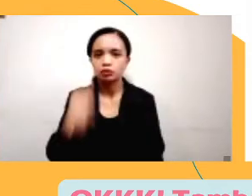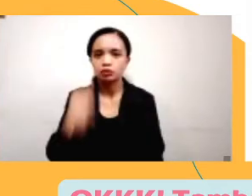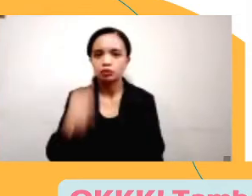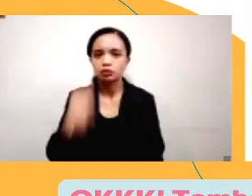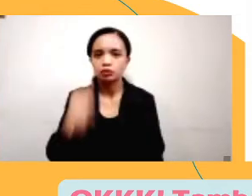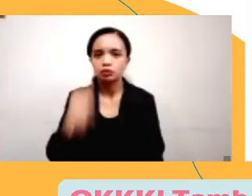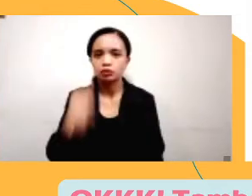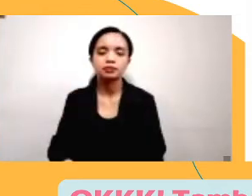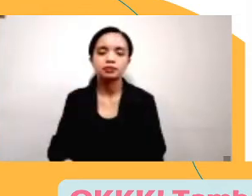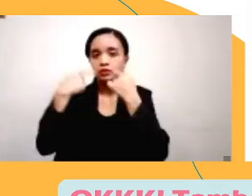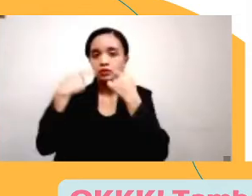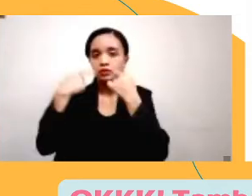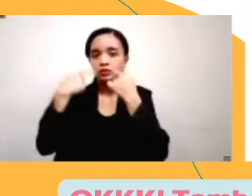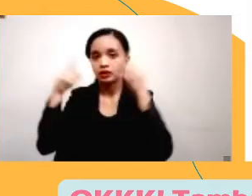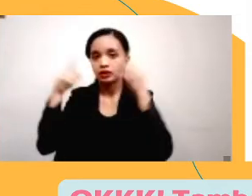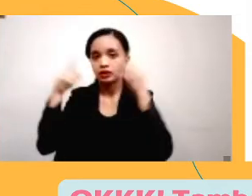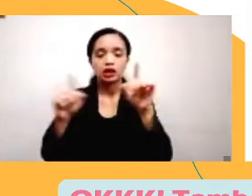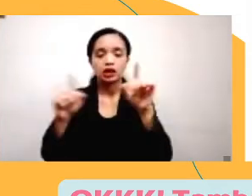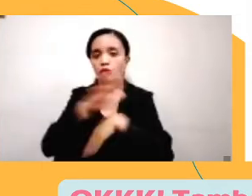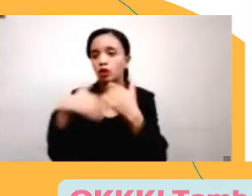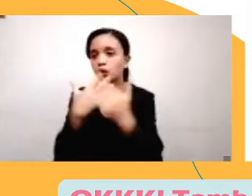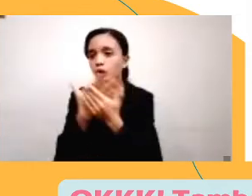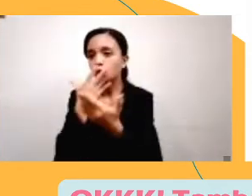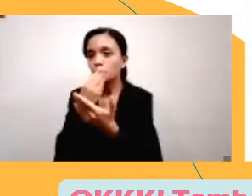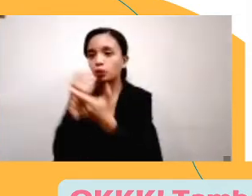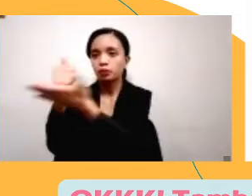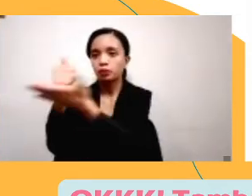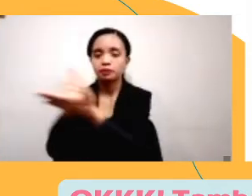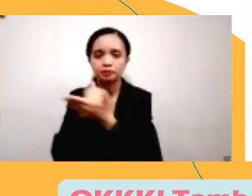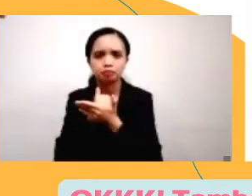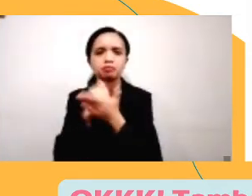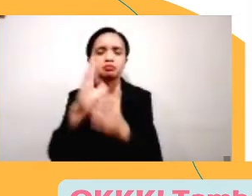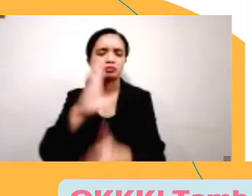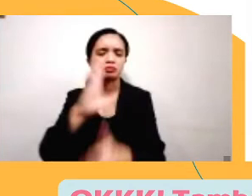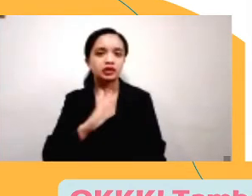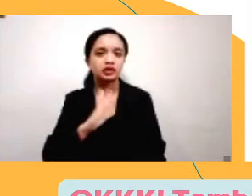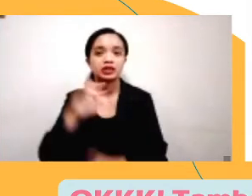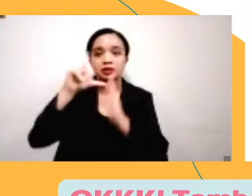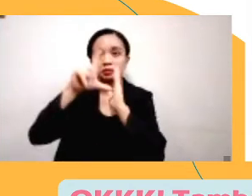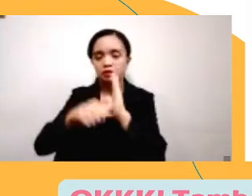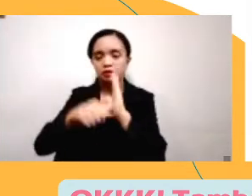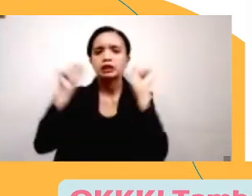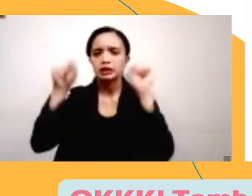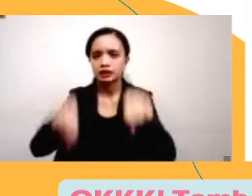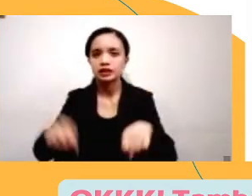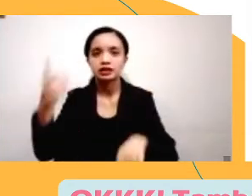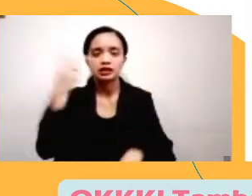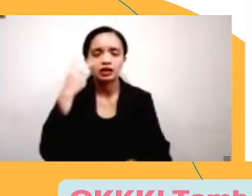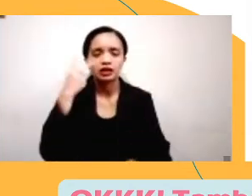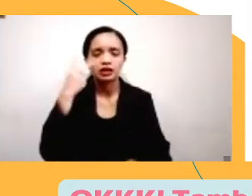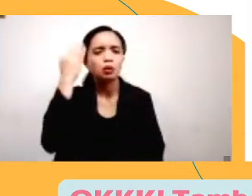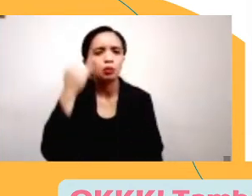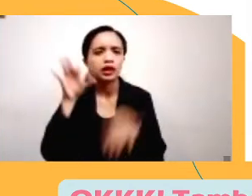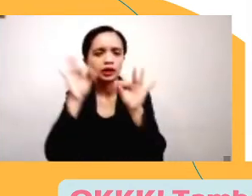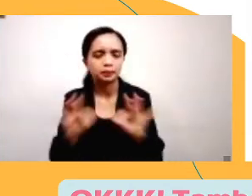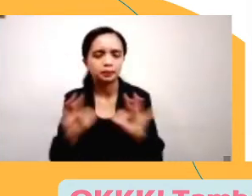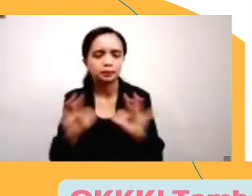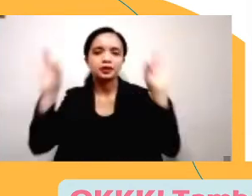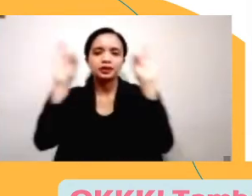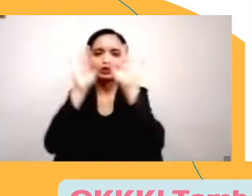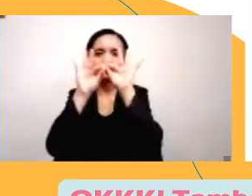matagumpay, makabawi sa lahat ng tumulong sa akin. Okay, mamaya makikita natin kung bakit important yun, no? Yung